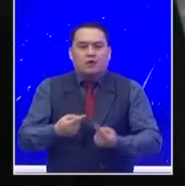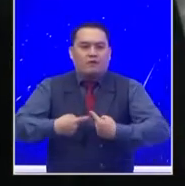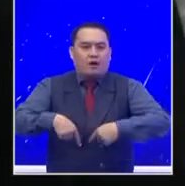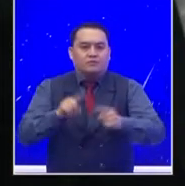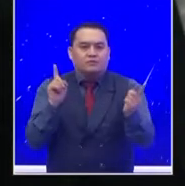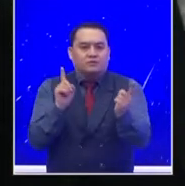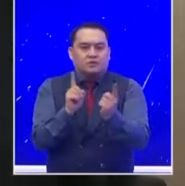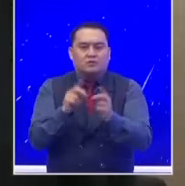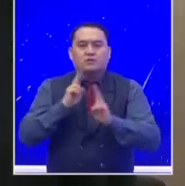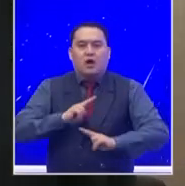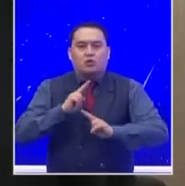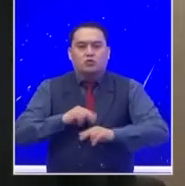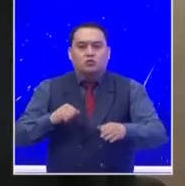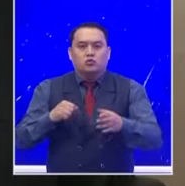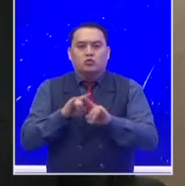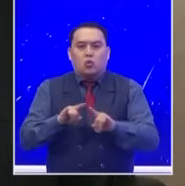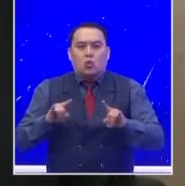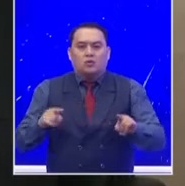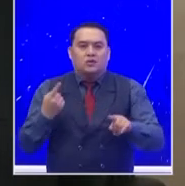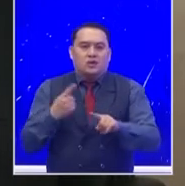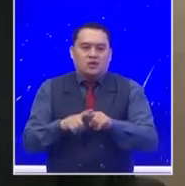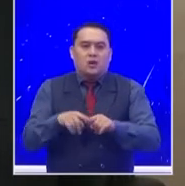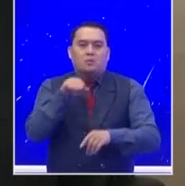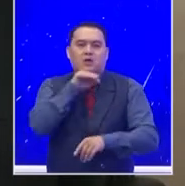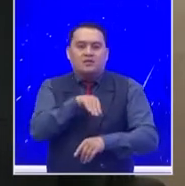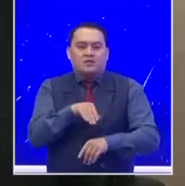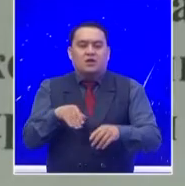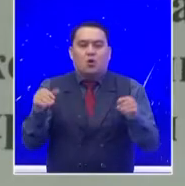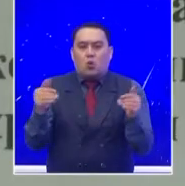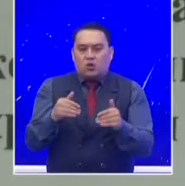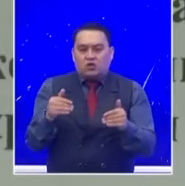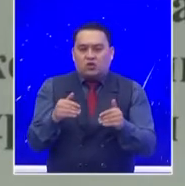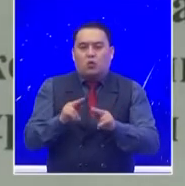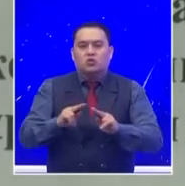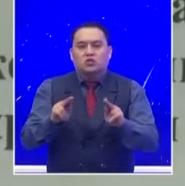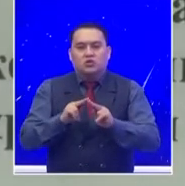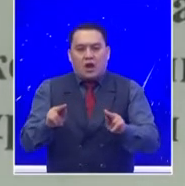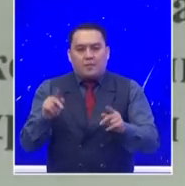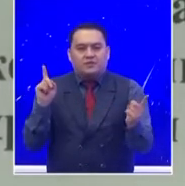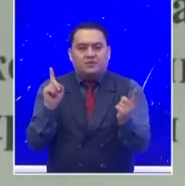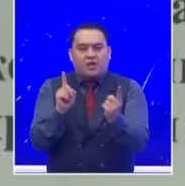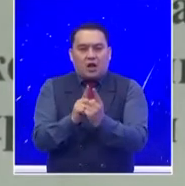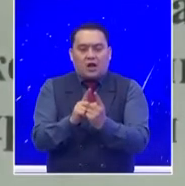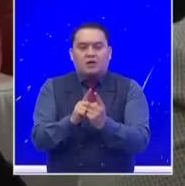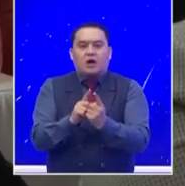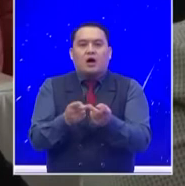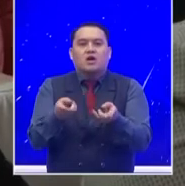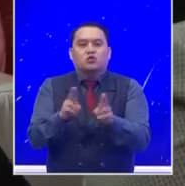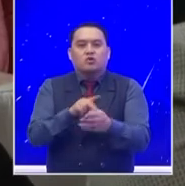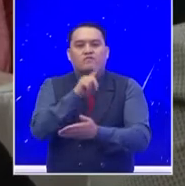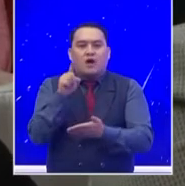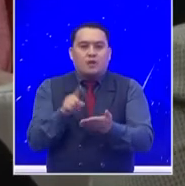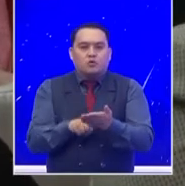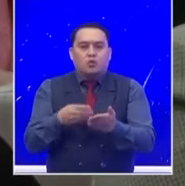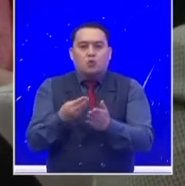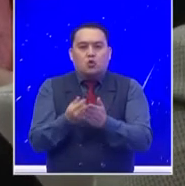организована встреча с сотрудниками дошкольных, средних, технических, профессиональных учебных заведений. Как отметили спикеры, непрозрачными остаются вопросы